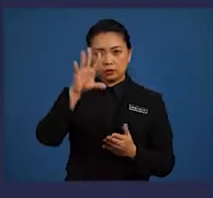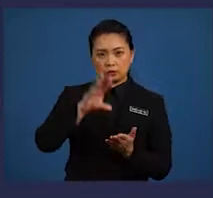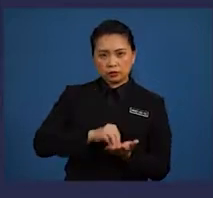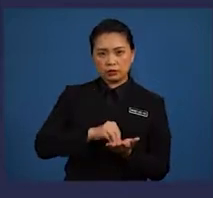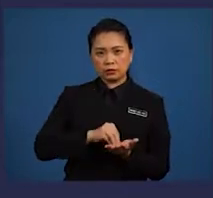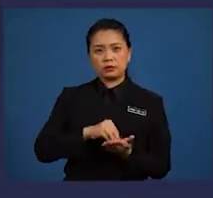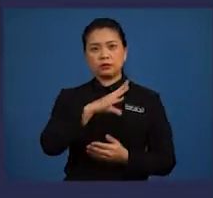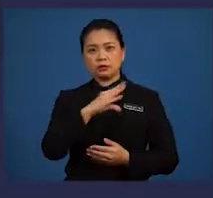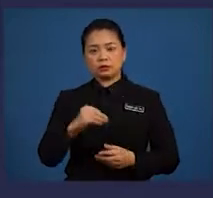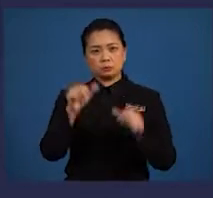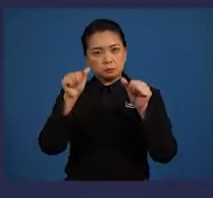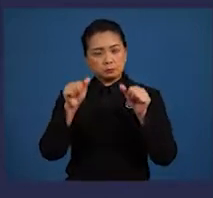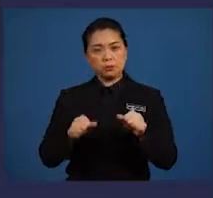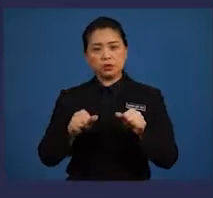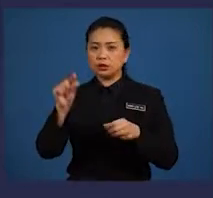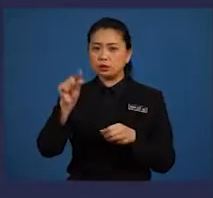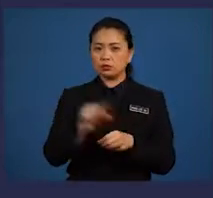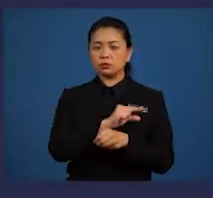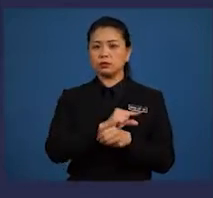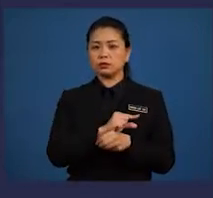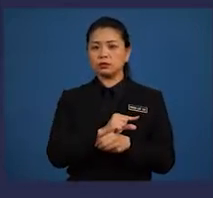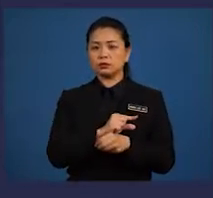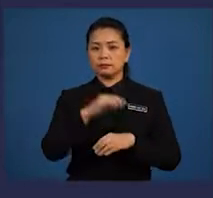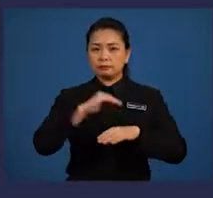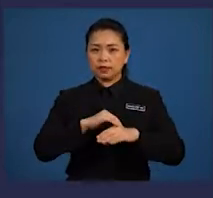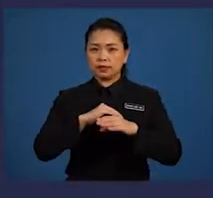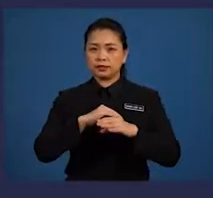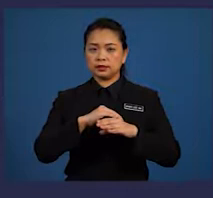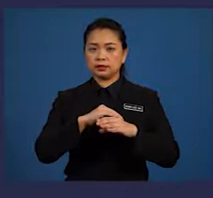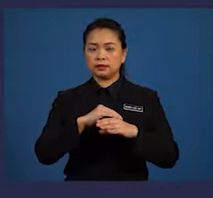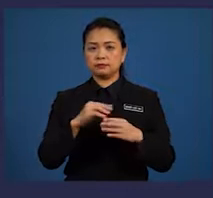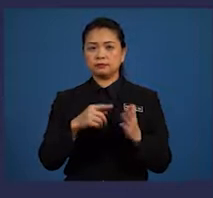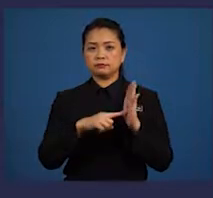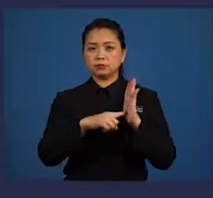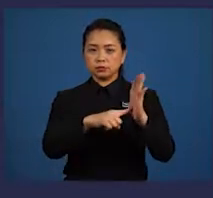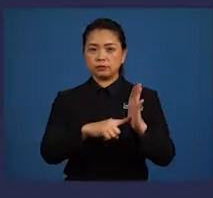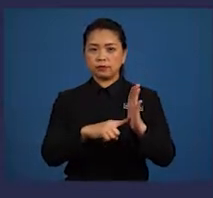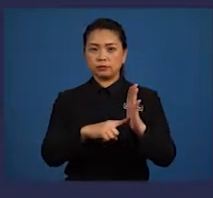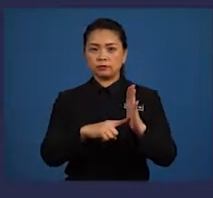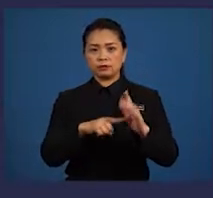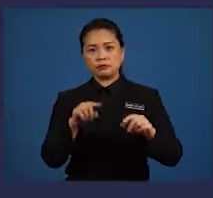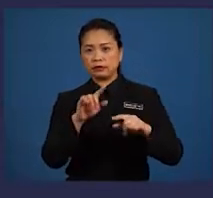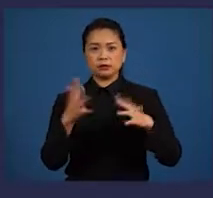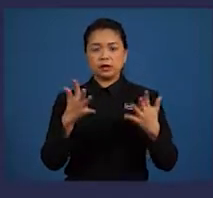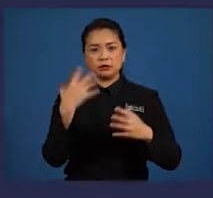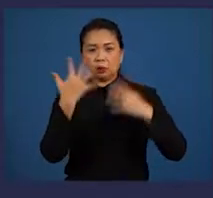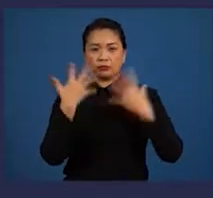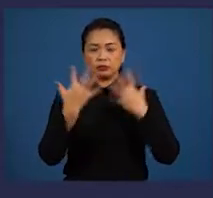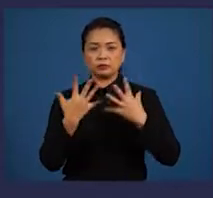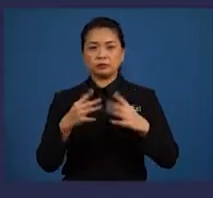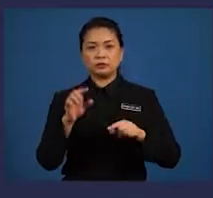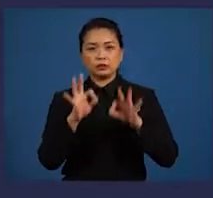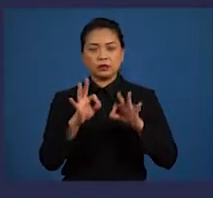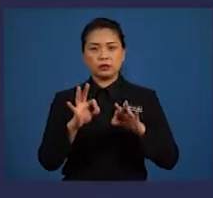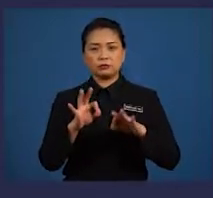setelah boleh diaplikasikan pada persembahan tanpa sebarang kerumitannya jika